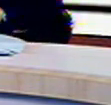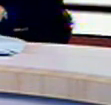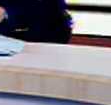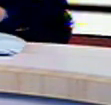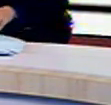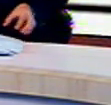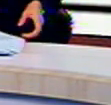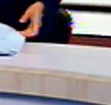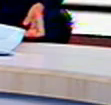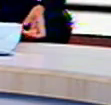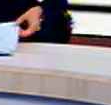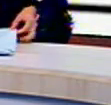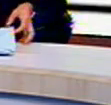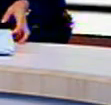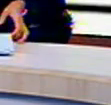Malaysia